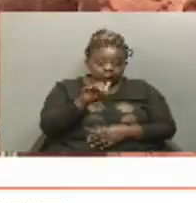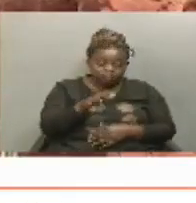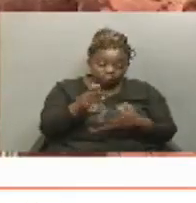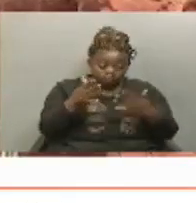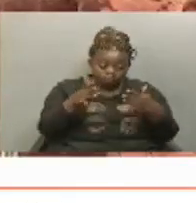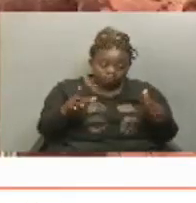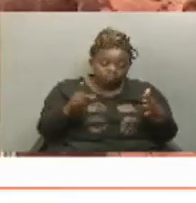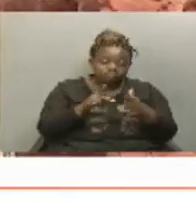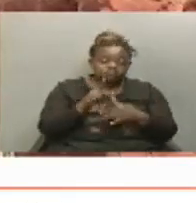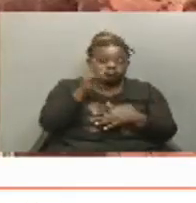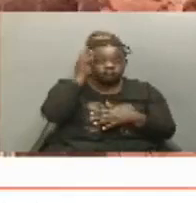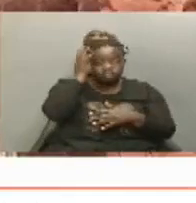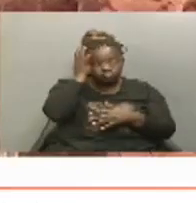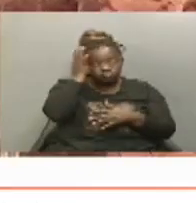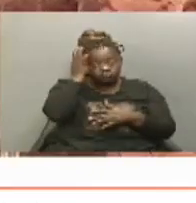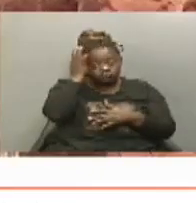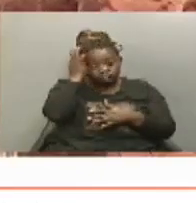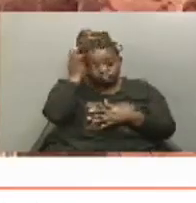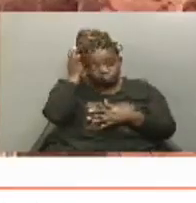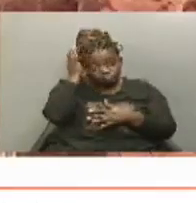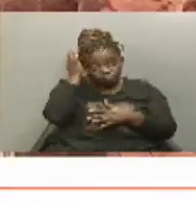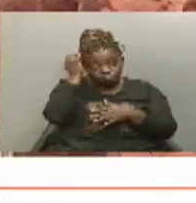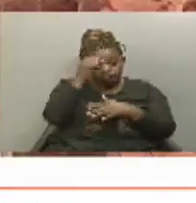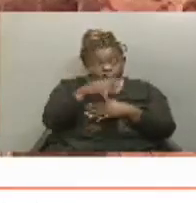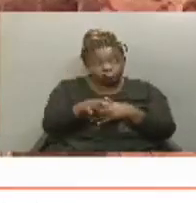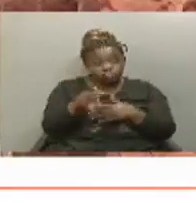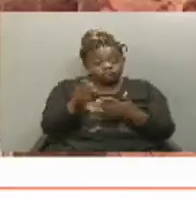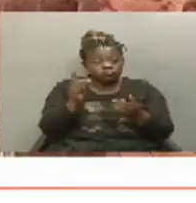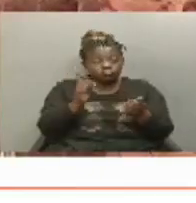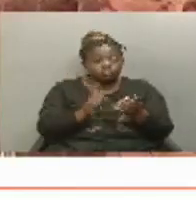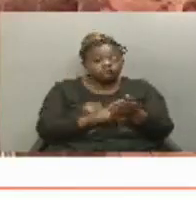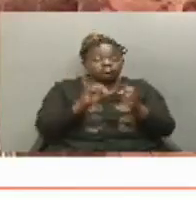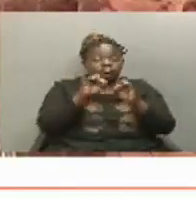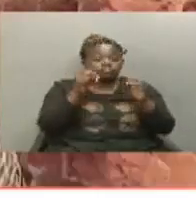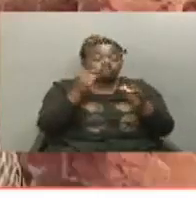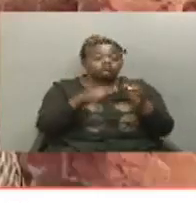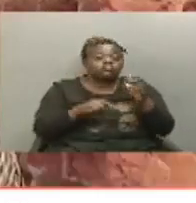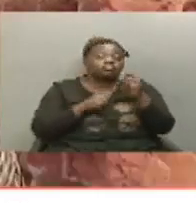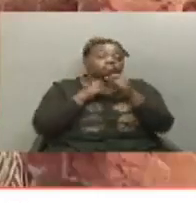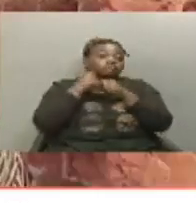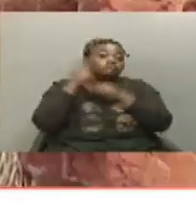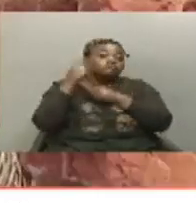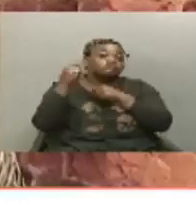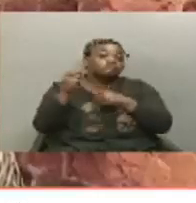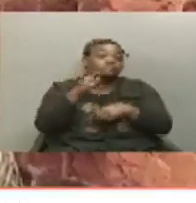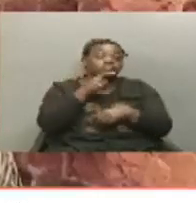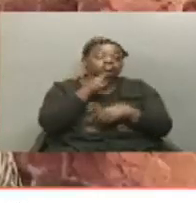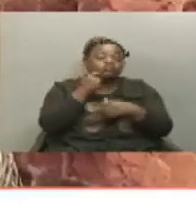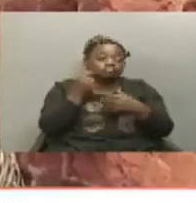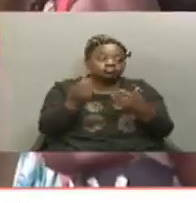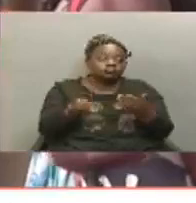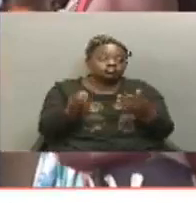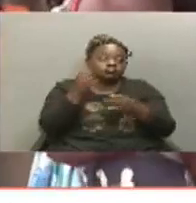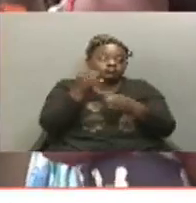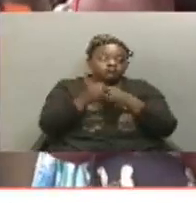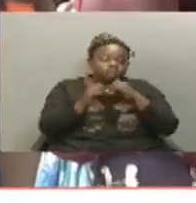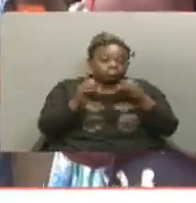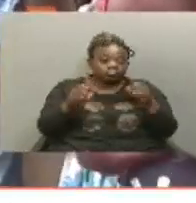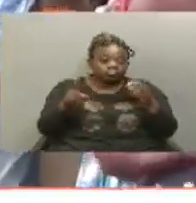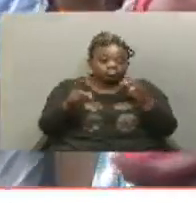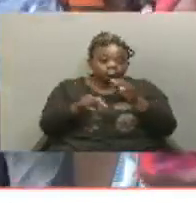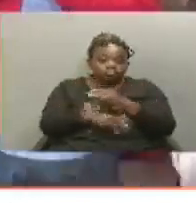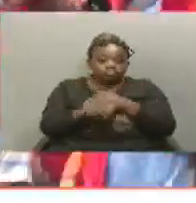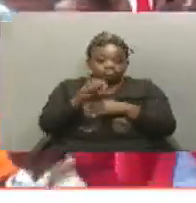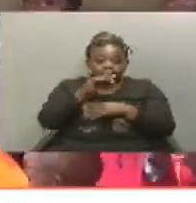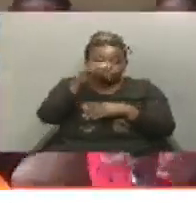bamaze okubasasula ssente zaabwe. Then tugenze okuddamu okufuna amawulire nga yeetugidde mu kalina y'omwami ebadde tennabakuggwa. Amyuka omwogezi